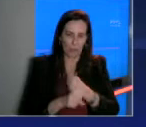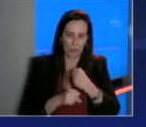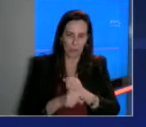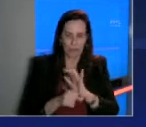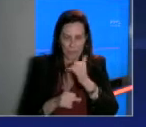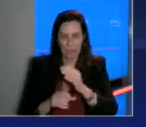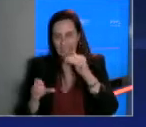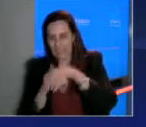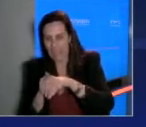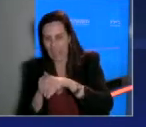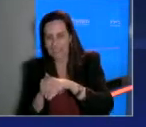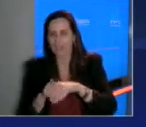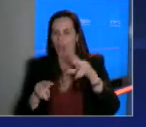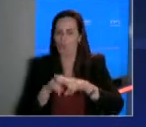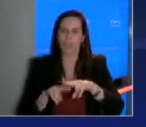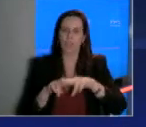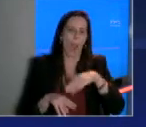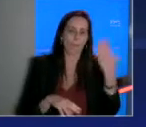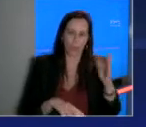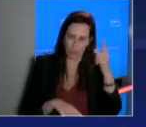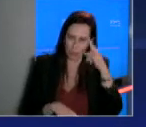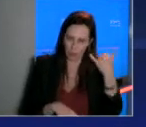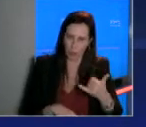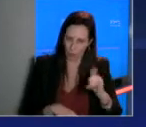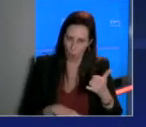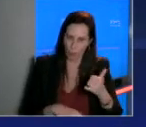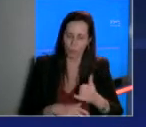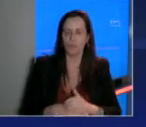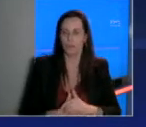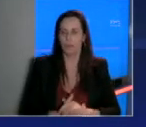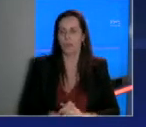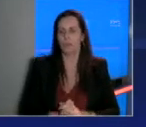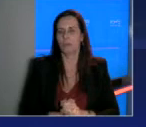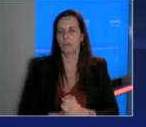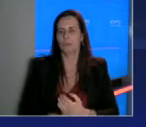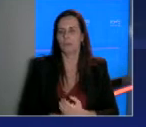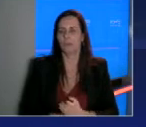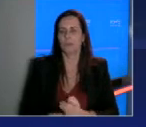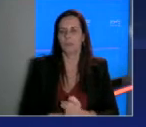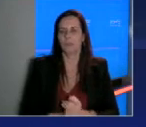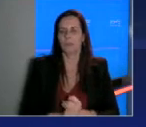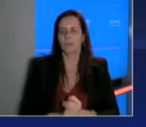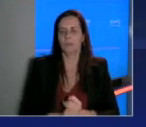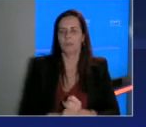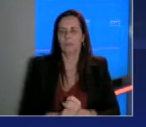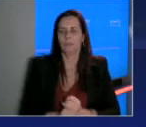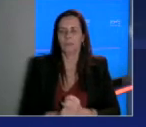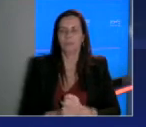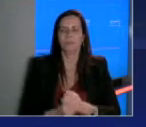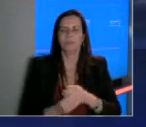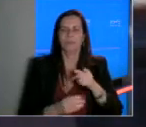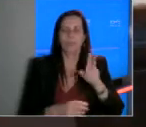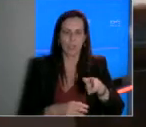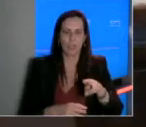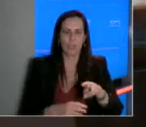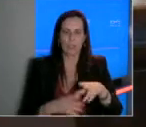הדמוקרטית נכנס פנימה, השאר נשארים בחוץ, זה מה שאנחנו יודעים בינתיים. נכון, בעצם אני רק אקח אותך באמת לסיפה שלך, כי בעצם יש את